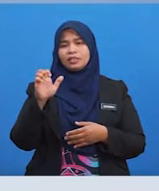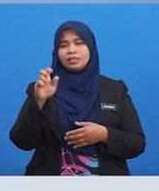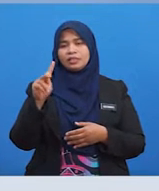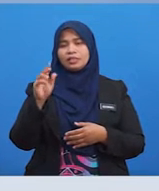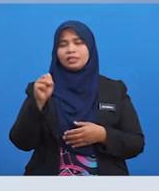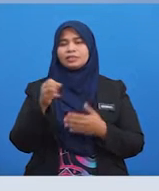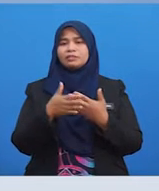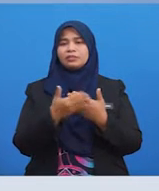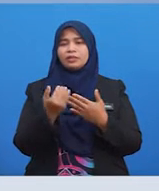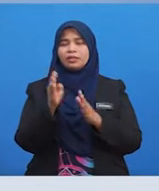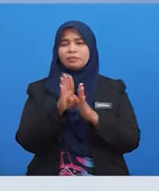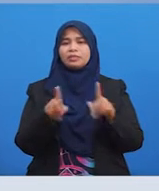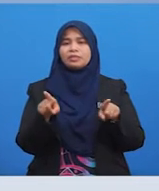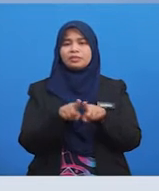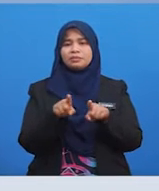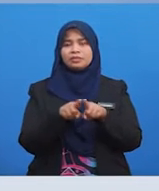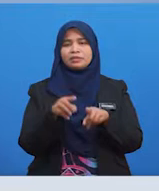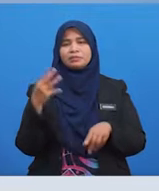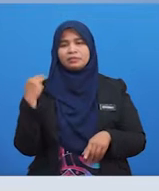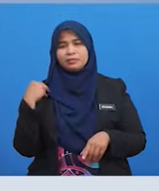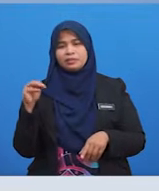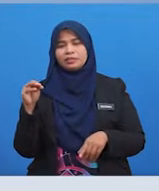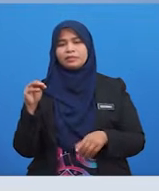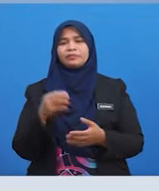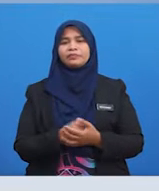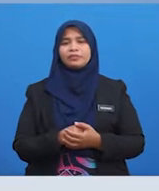mudah bersama-sama mereka.